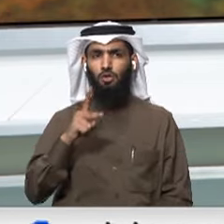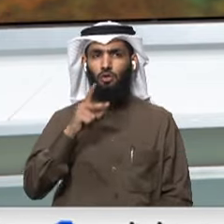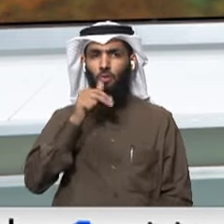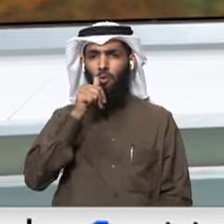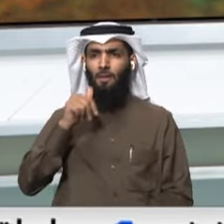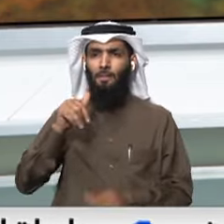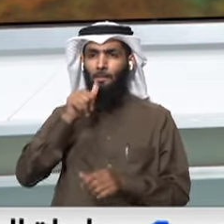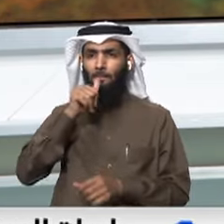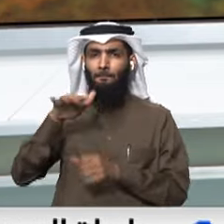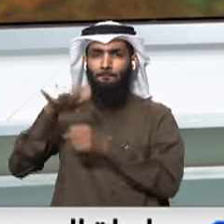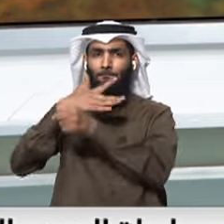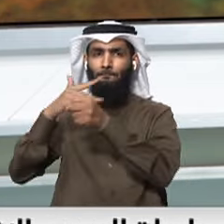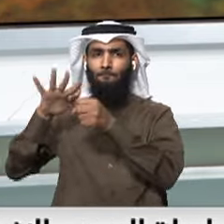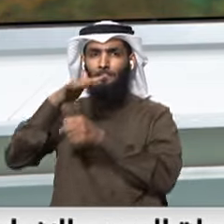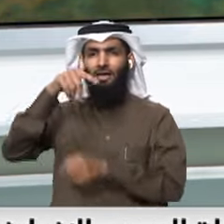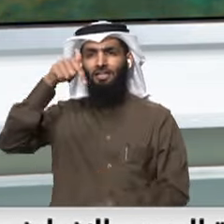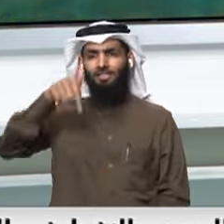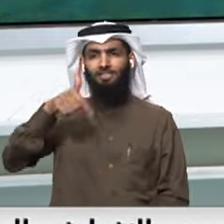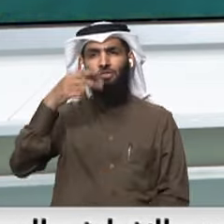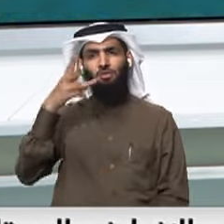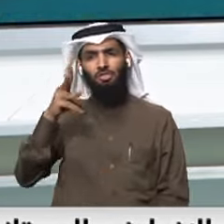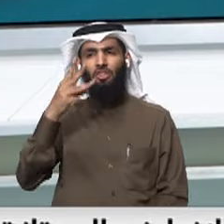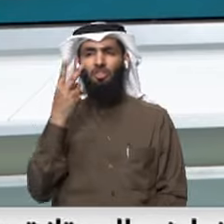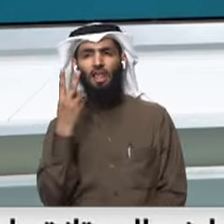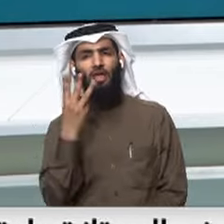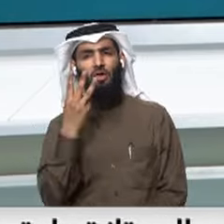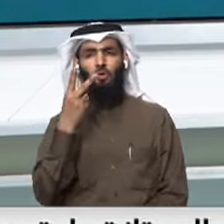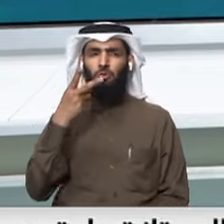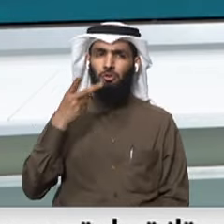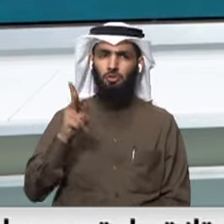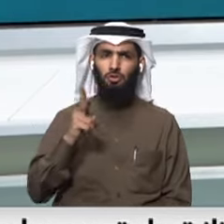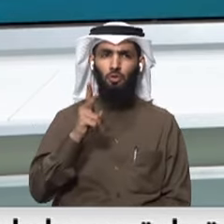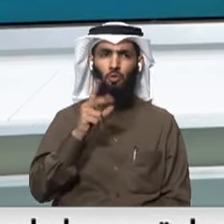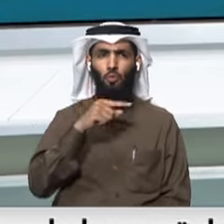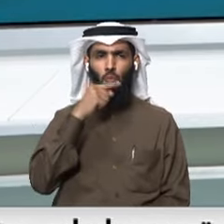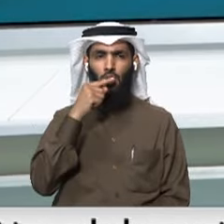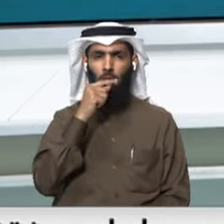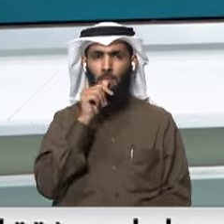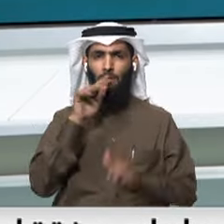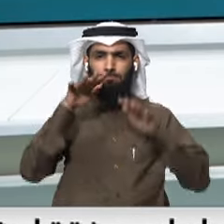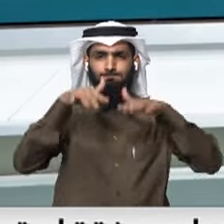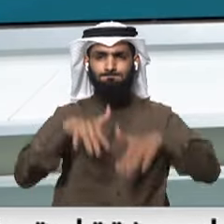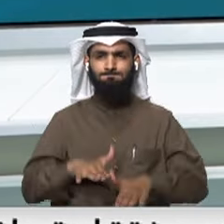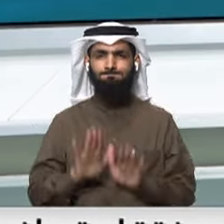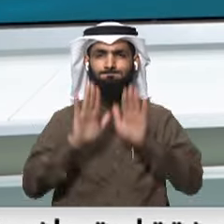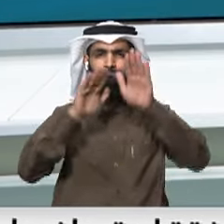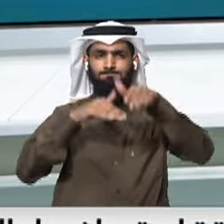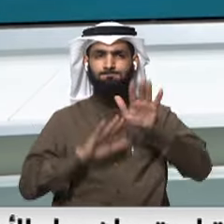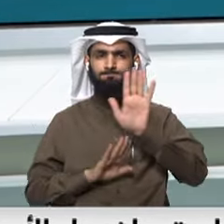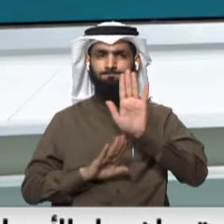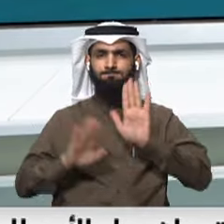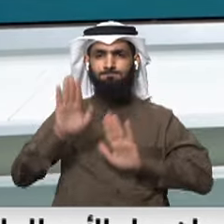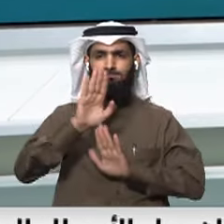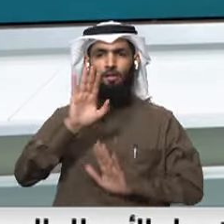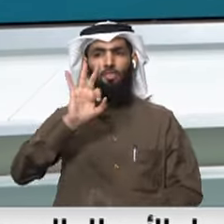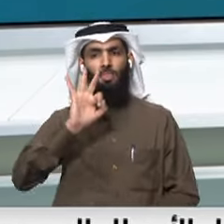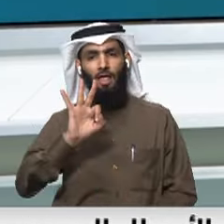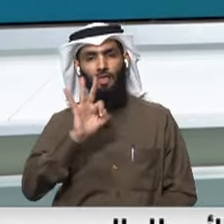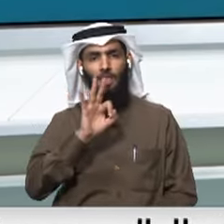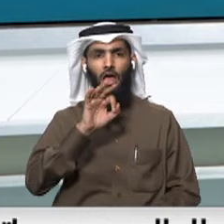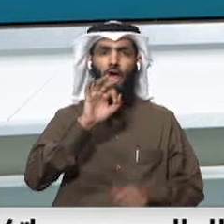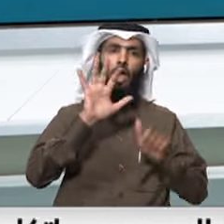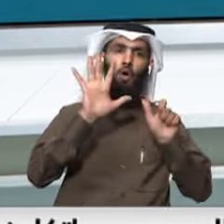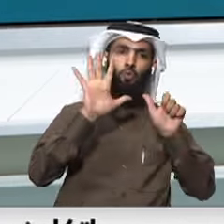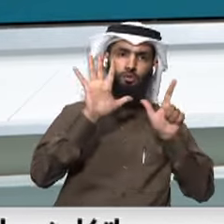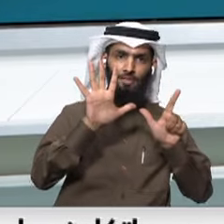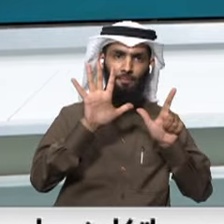23 درجه مئويه قويه حاله البحر خفيف الى معتدل الموج يعلو احيانا من ثلاثه الى سب قدم المد الاول